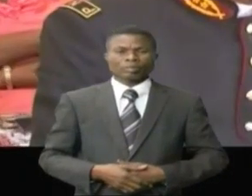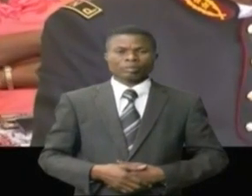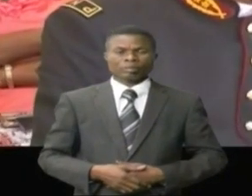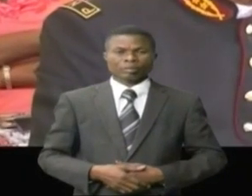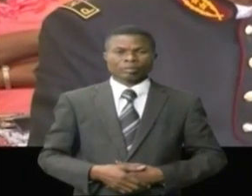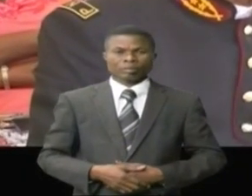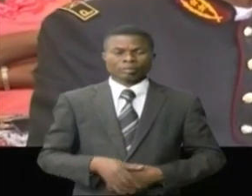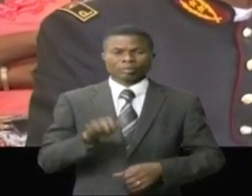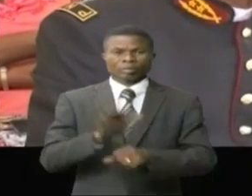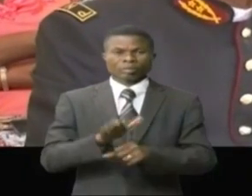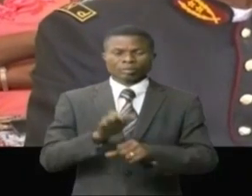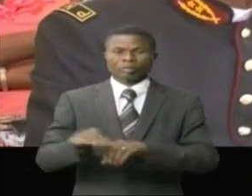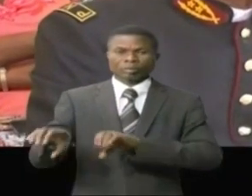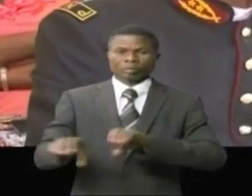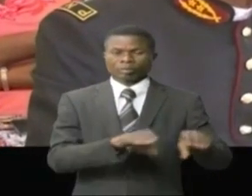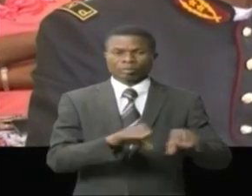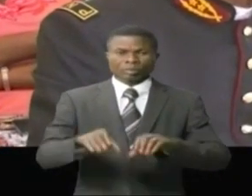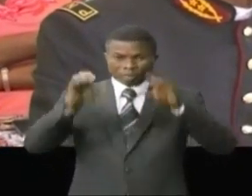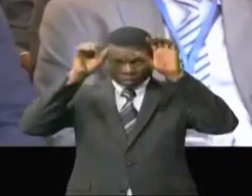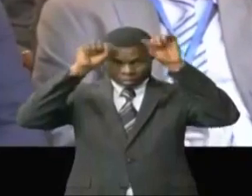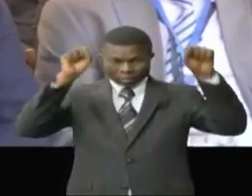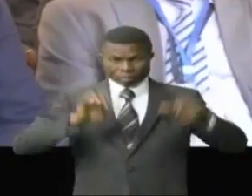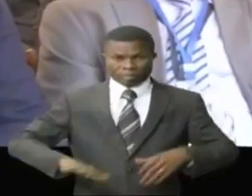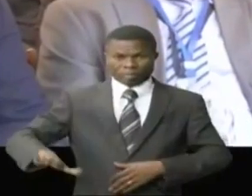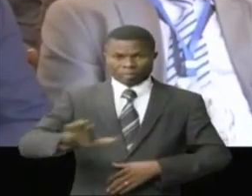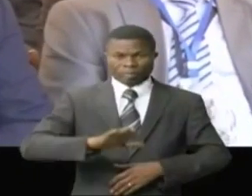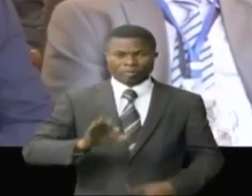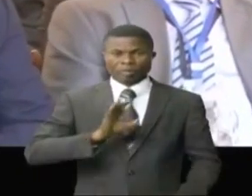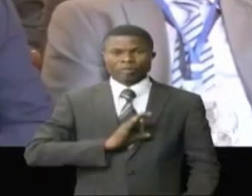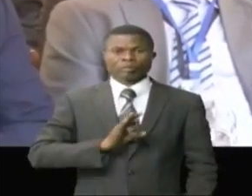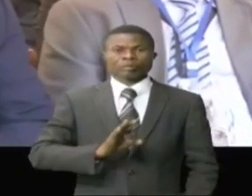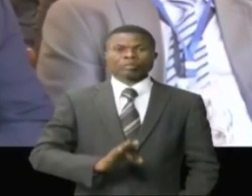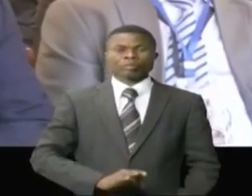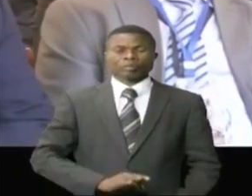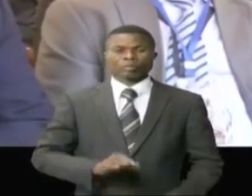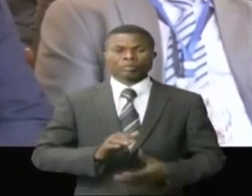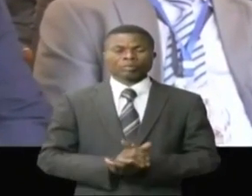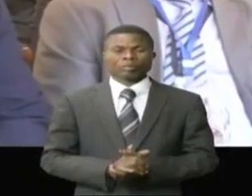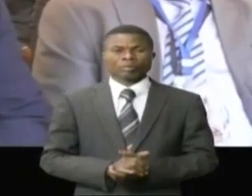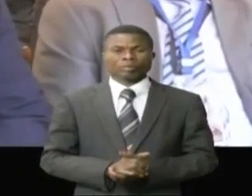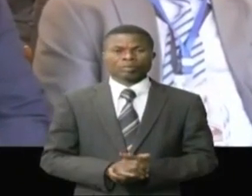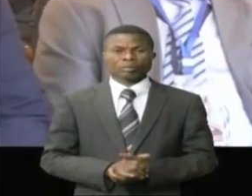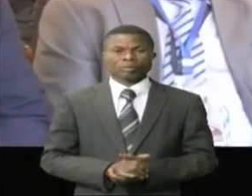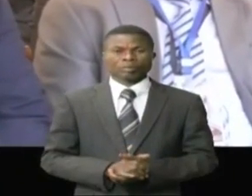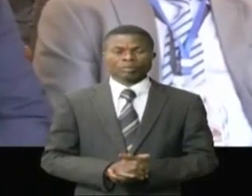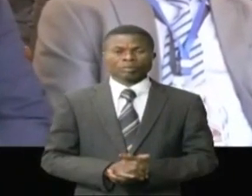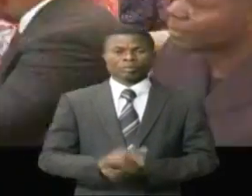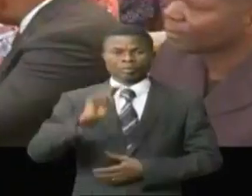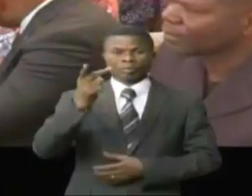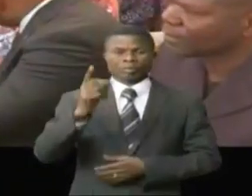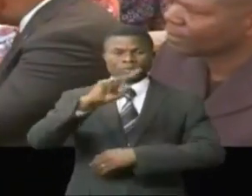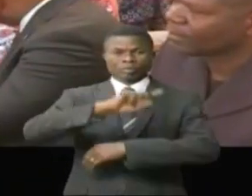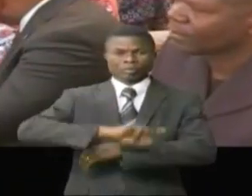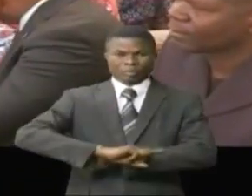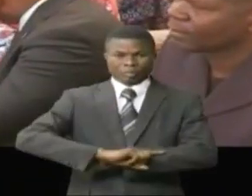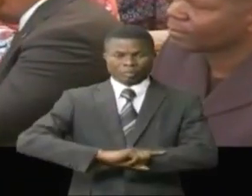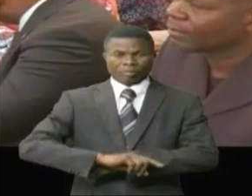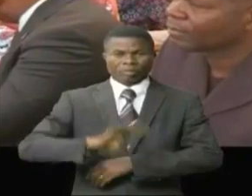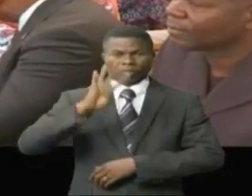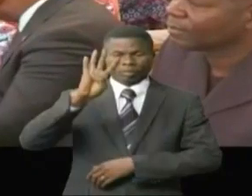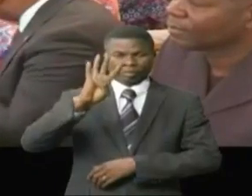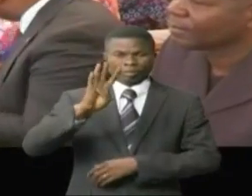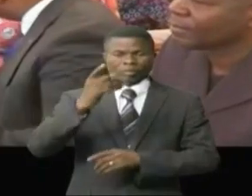Intense activité du président de la République Félix-Antoine Tshisekedi Tshilombo en cette deuxième journée, ce jeudi